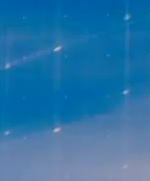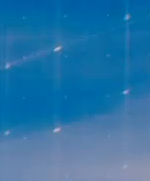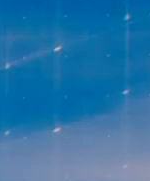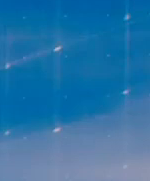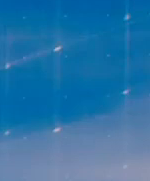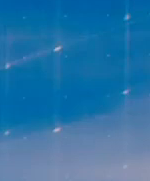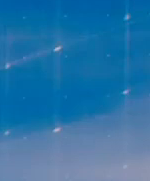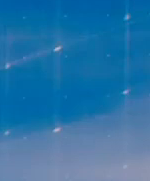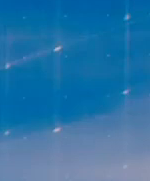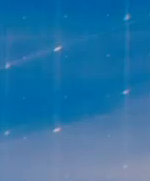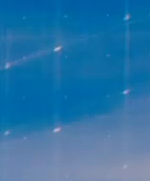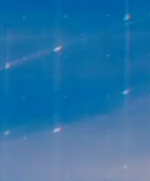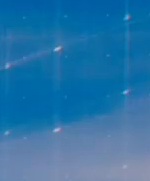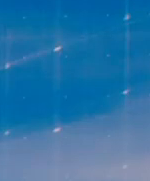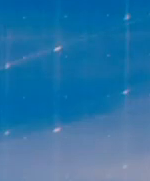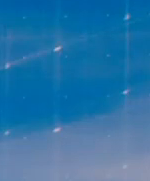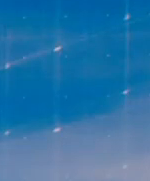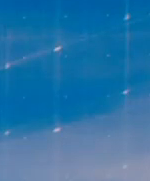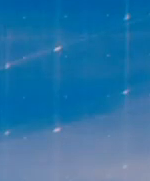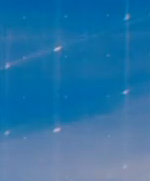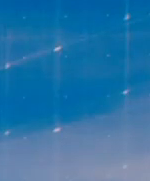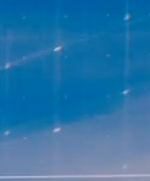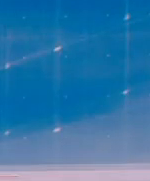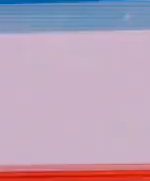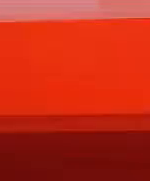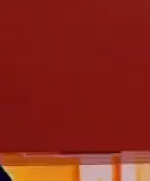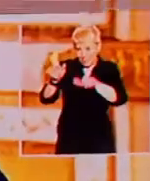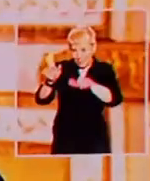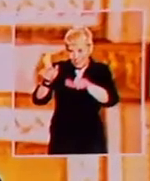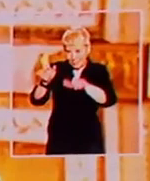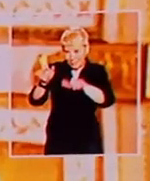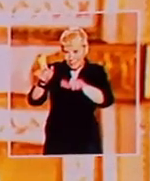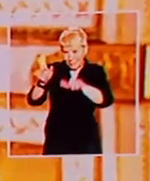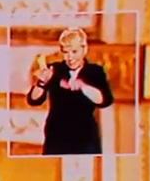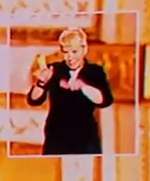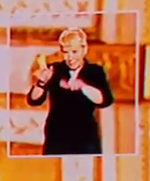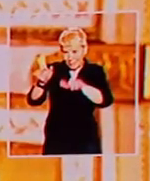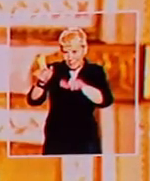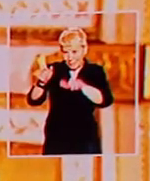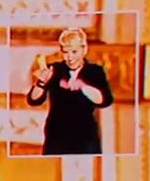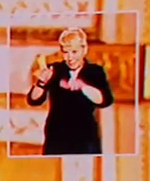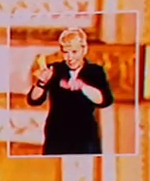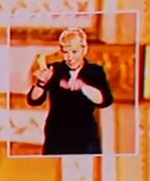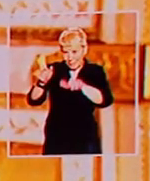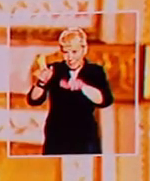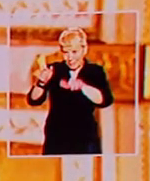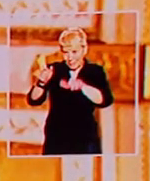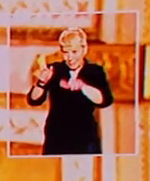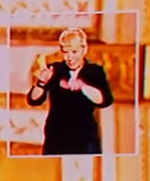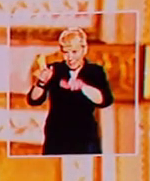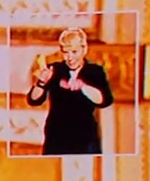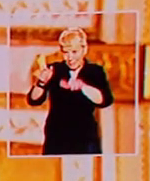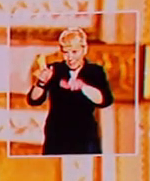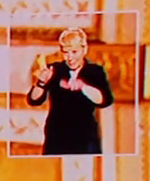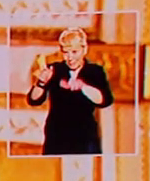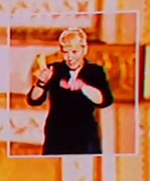par ce qui se passe en france à présent la france et sur allait passer à la vitesse supérieure le pays est en guerre même ça ce